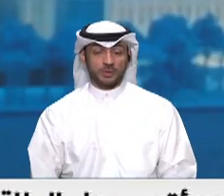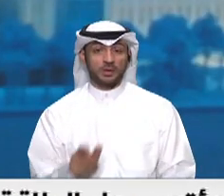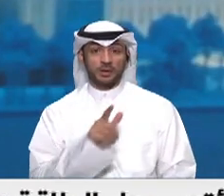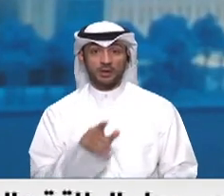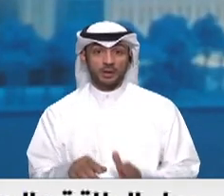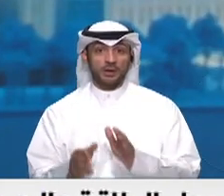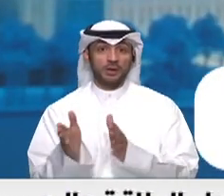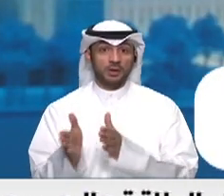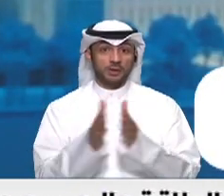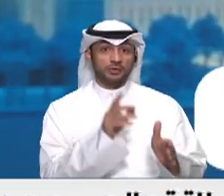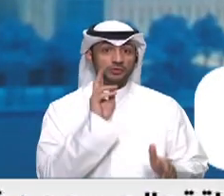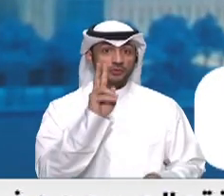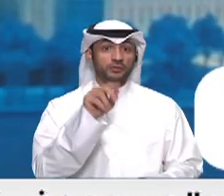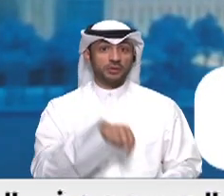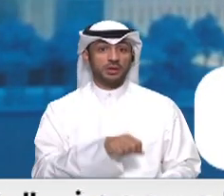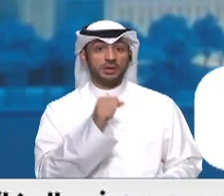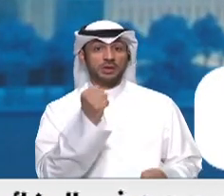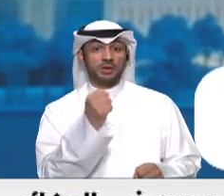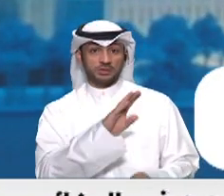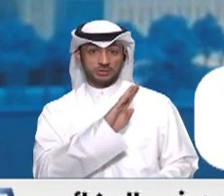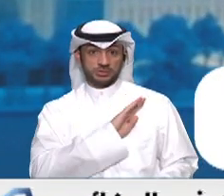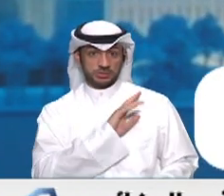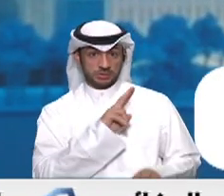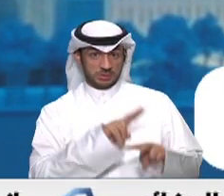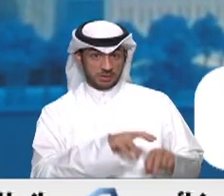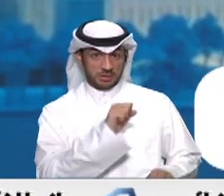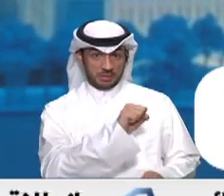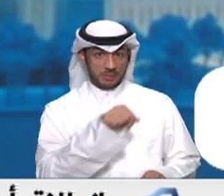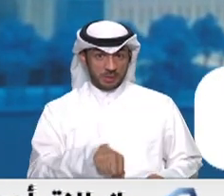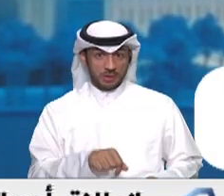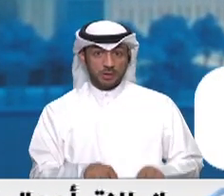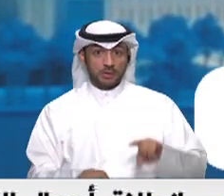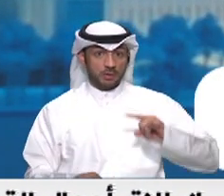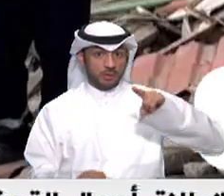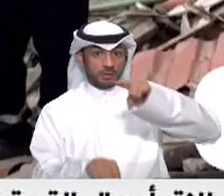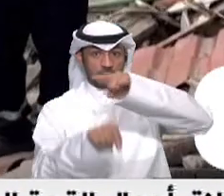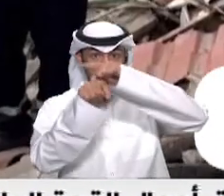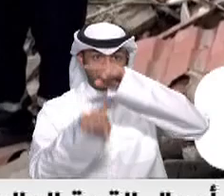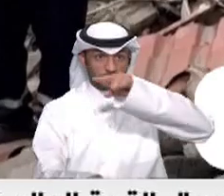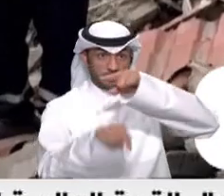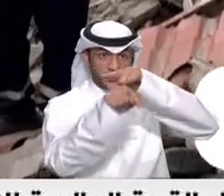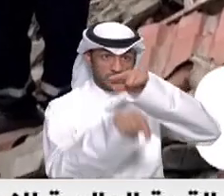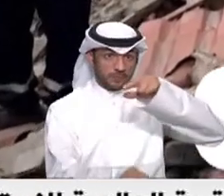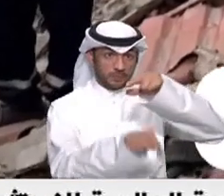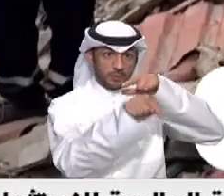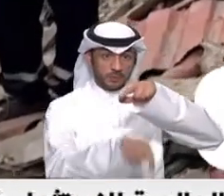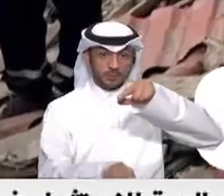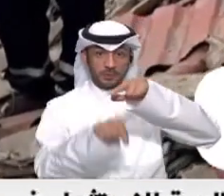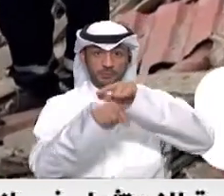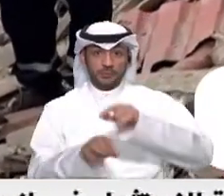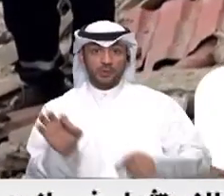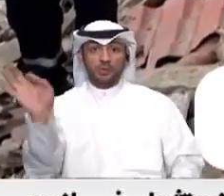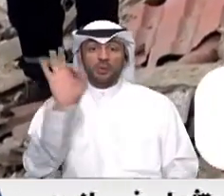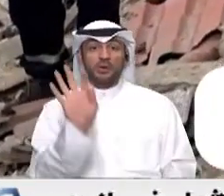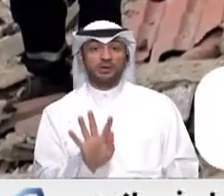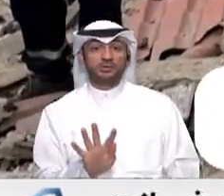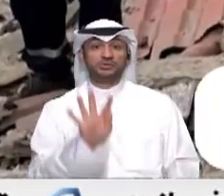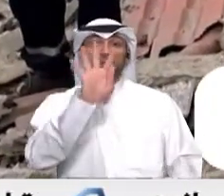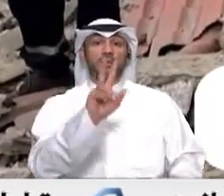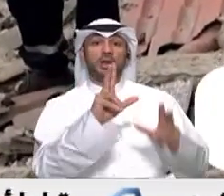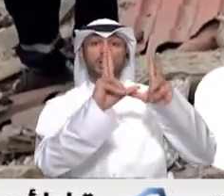استهدفت غارة جوية لجيش الاحتلال هي الأولى منذ بدء العدوان منطقة أيطو في قضاء زغرتا شمالي